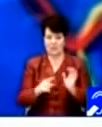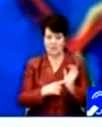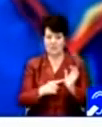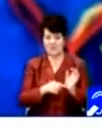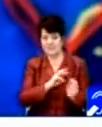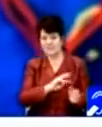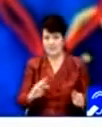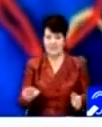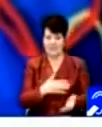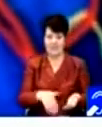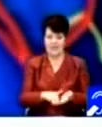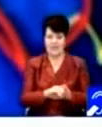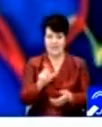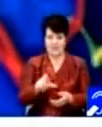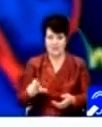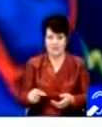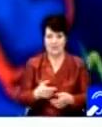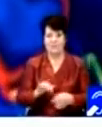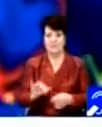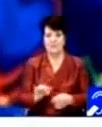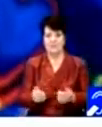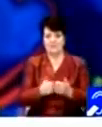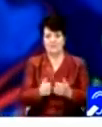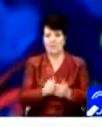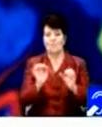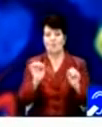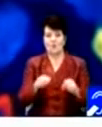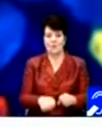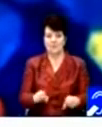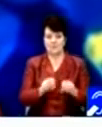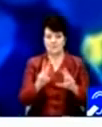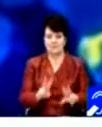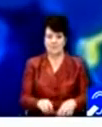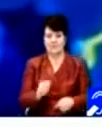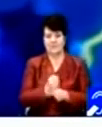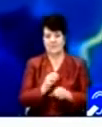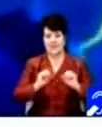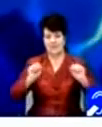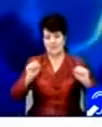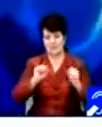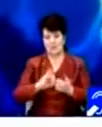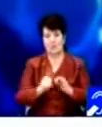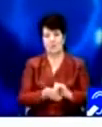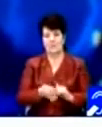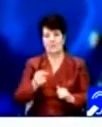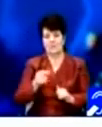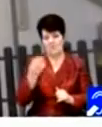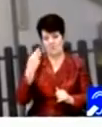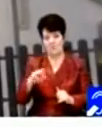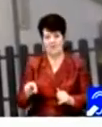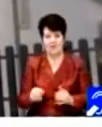din comunitate, dar și din localitățile învecinate, vor putea să socializeze și să facă sport în condiții moderne.